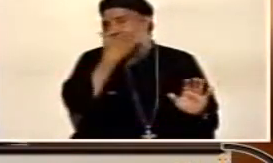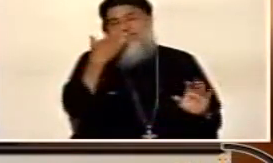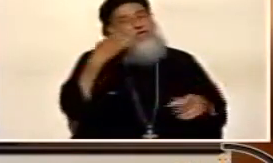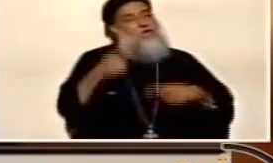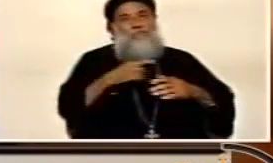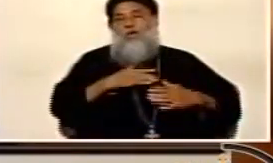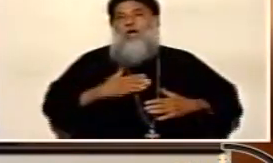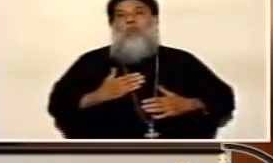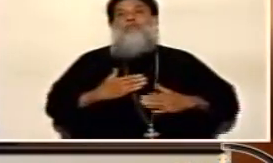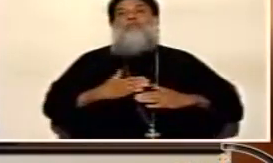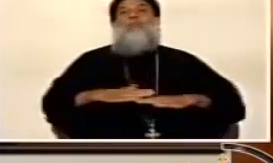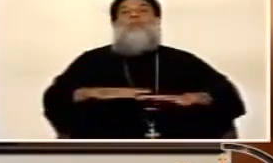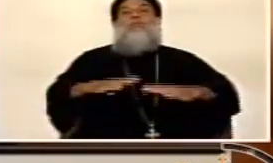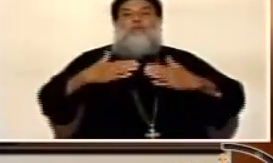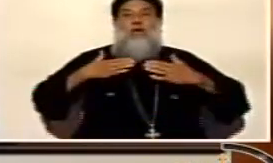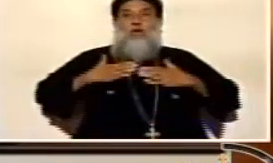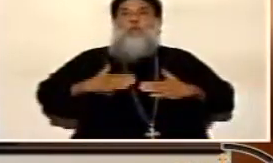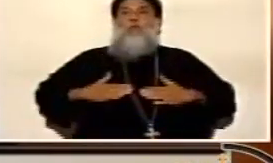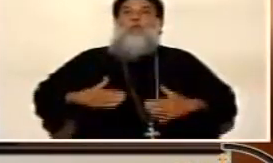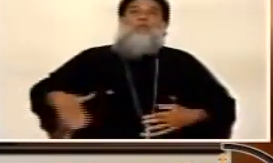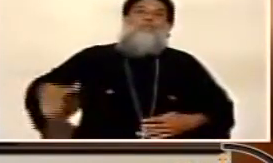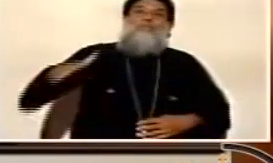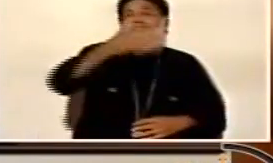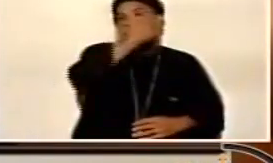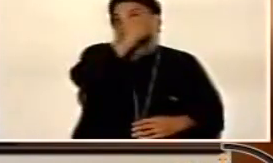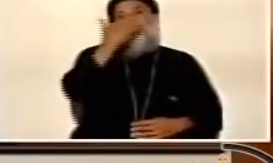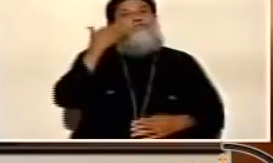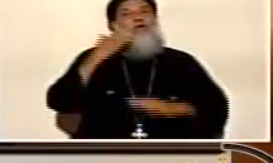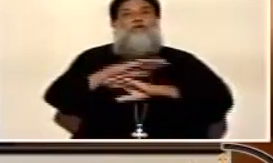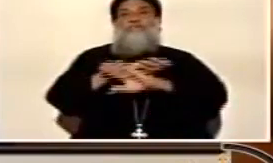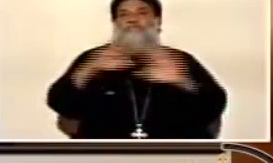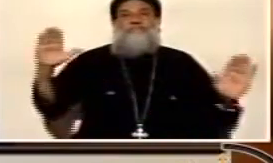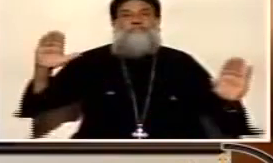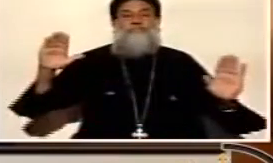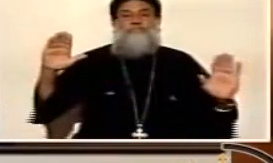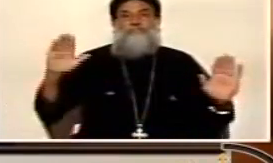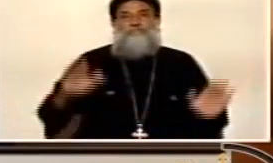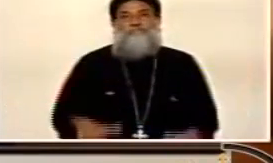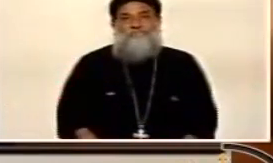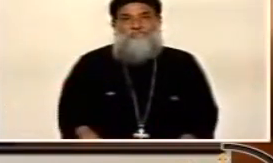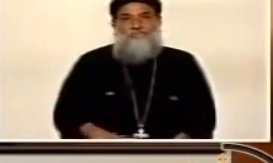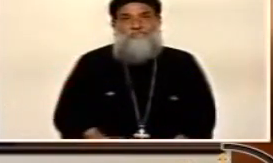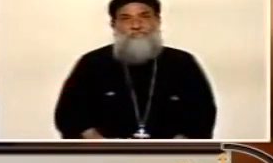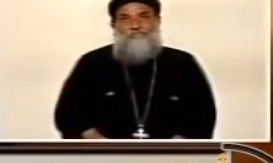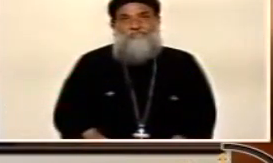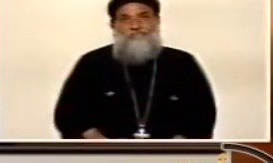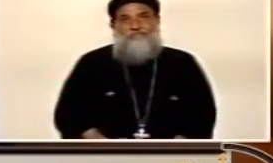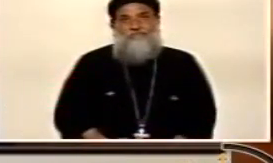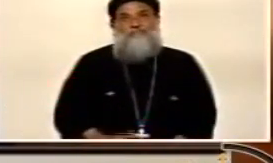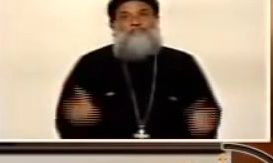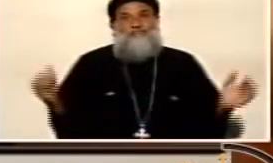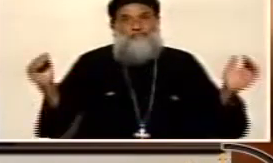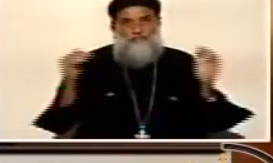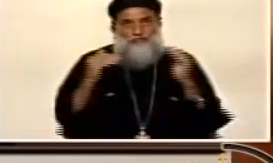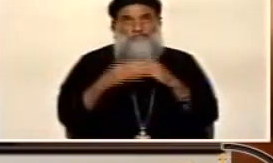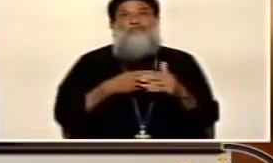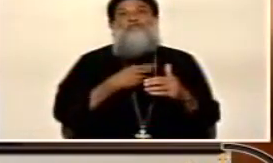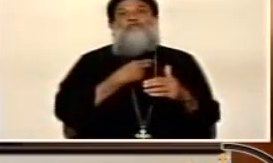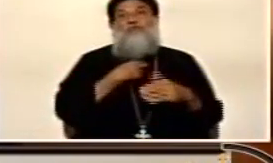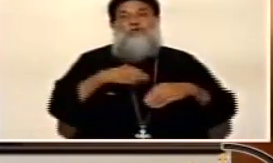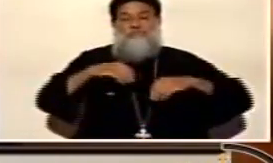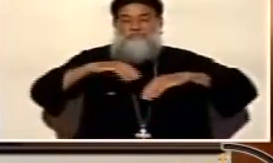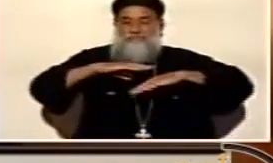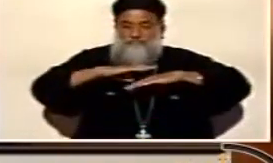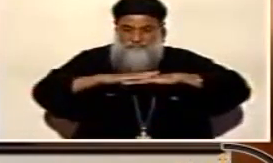انقطاعي ولا صوم بالطعام، يعني يحترم يوم الجمعة القادم